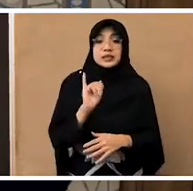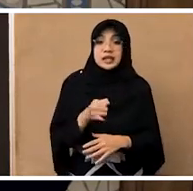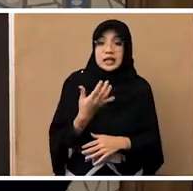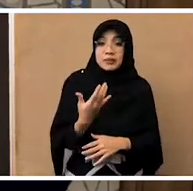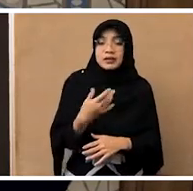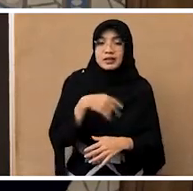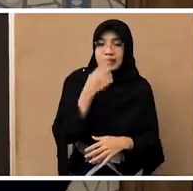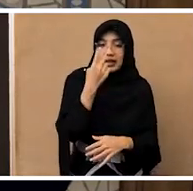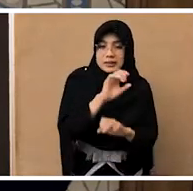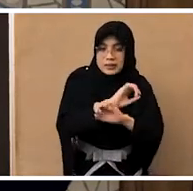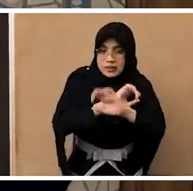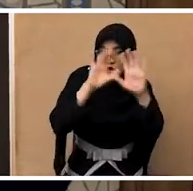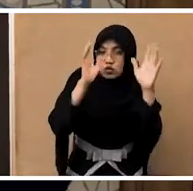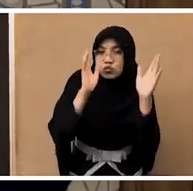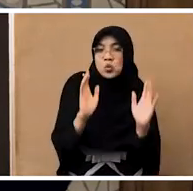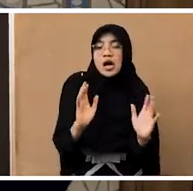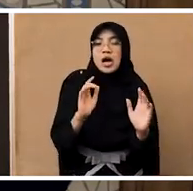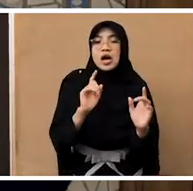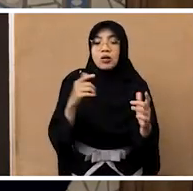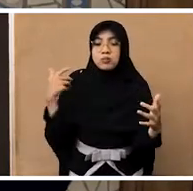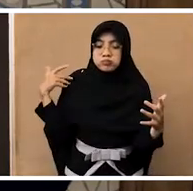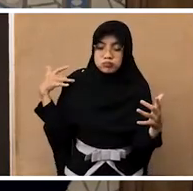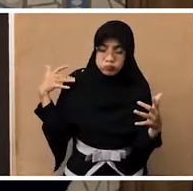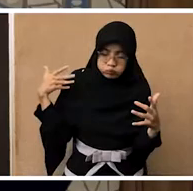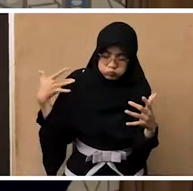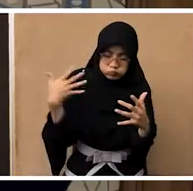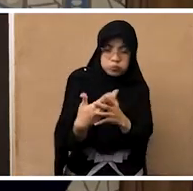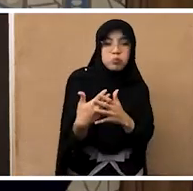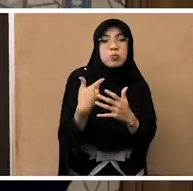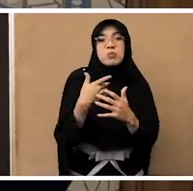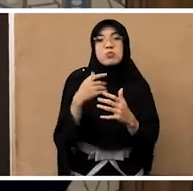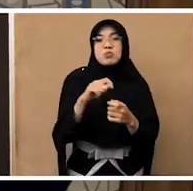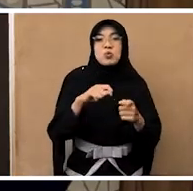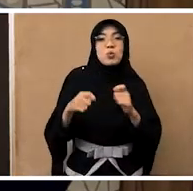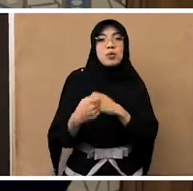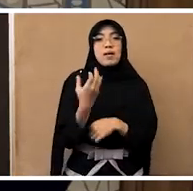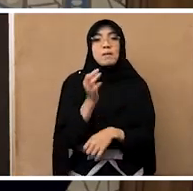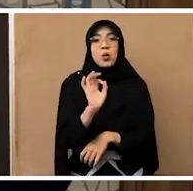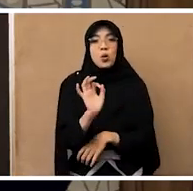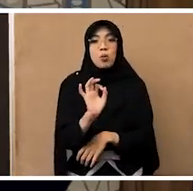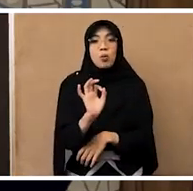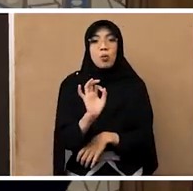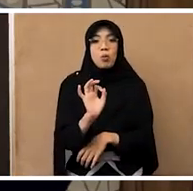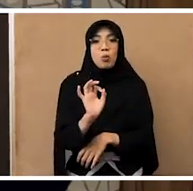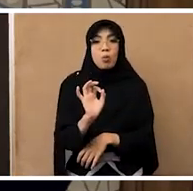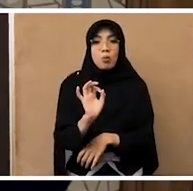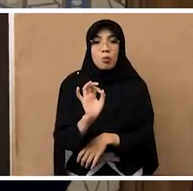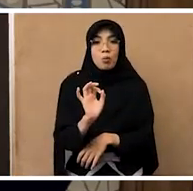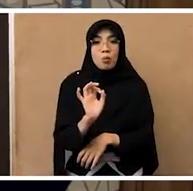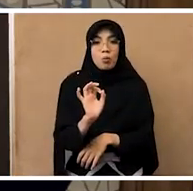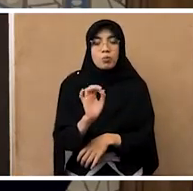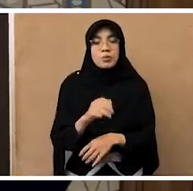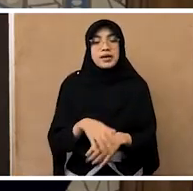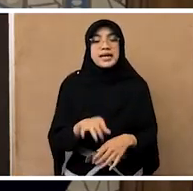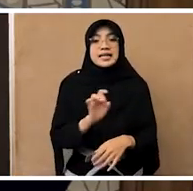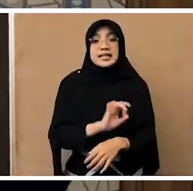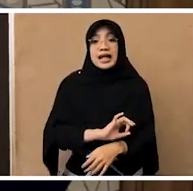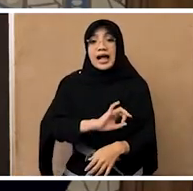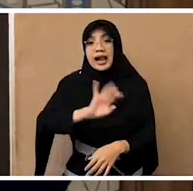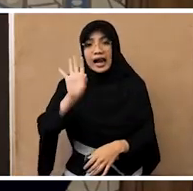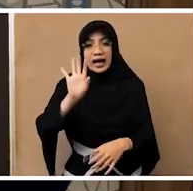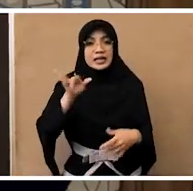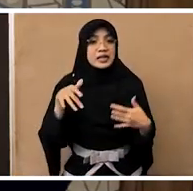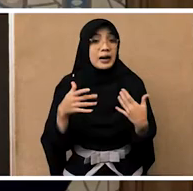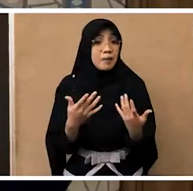terlihat dalam hal ini sejauh ini belum belum banyak berubah kalau dari konstelasinya dan selain itu